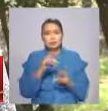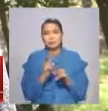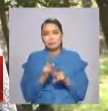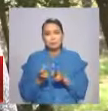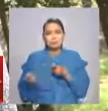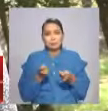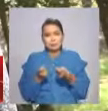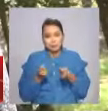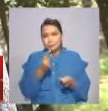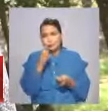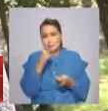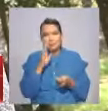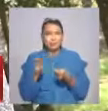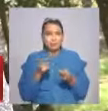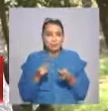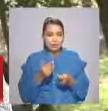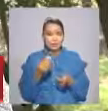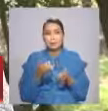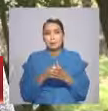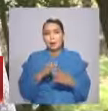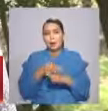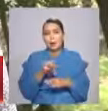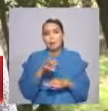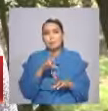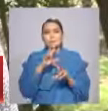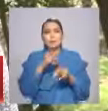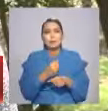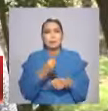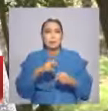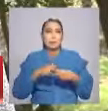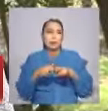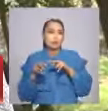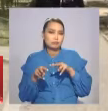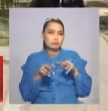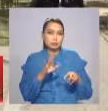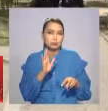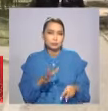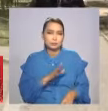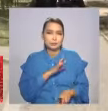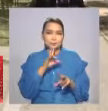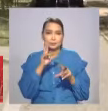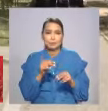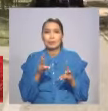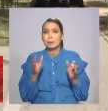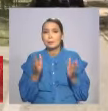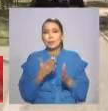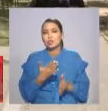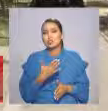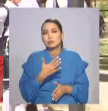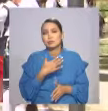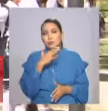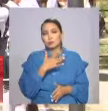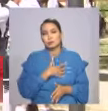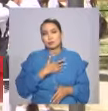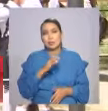домов остаются без воды. Представители партии Аманат пообещали взять нашу проблему на свой контроль. Не меньше волнует сарабханцев